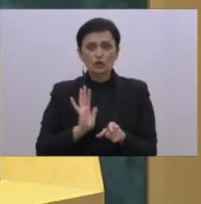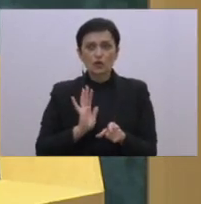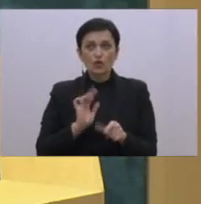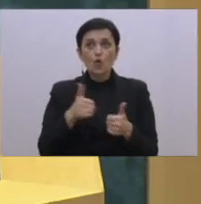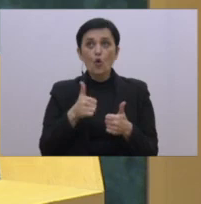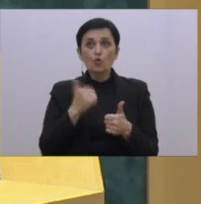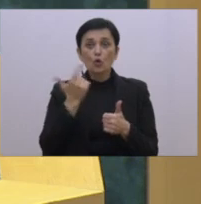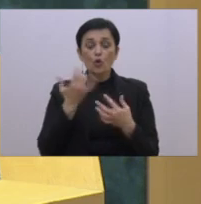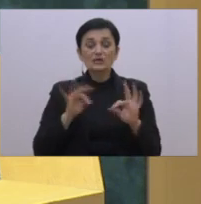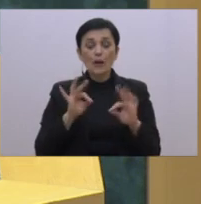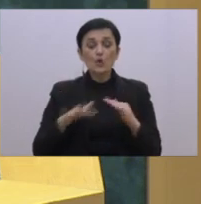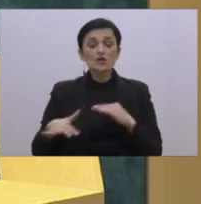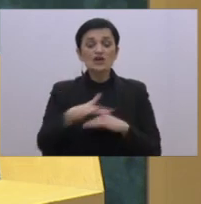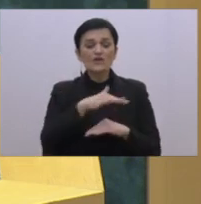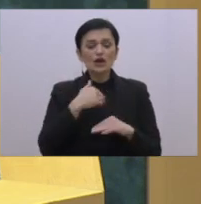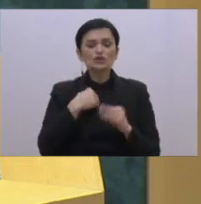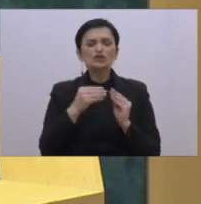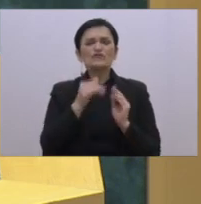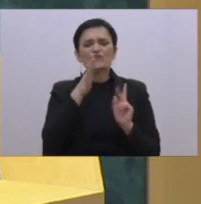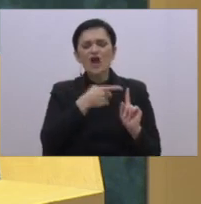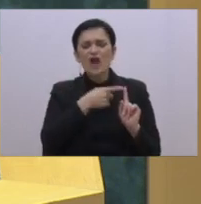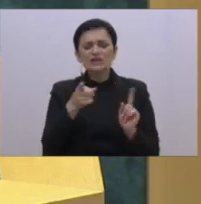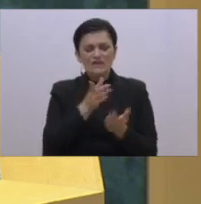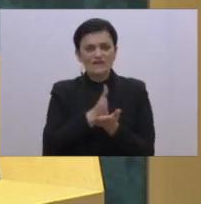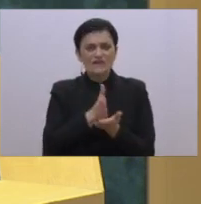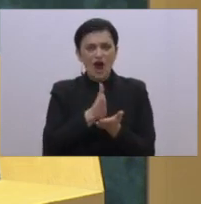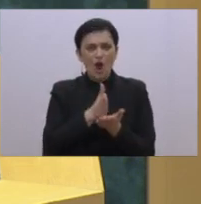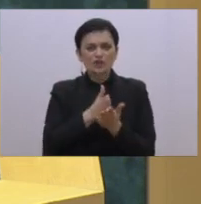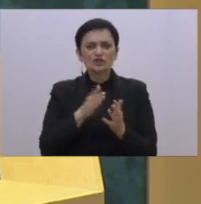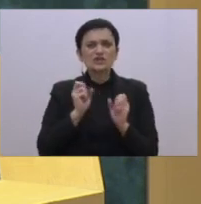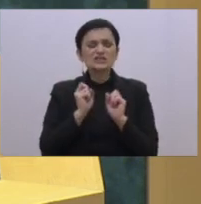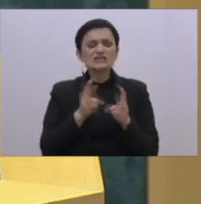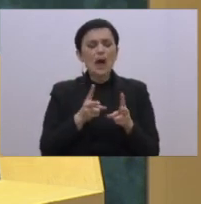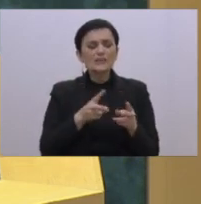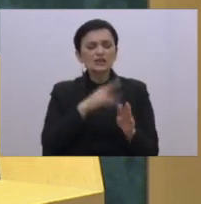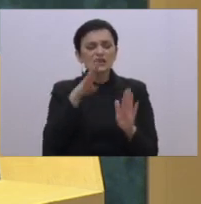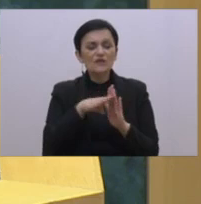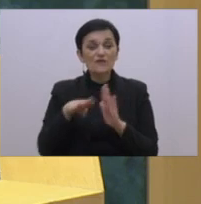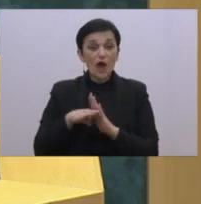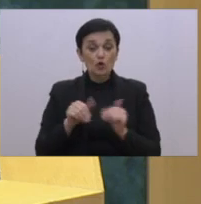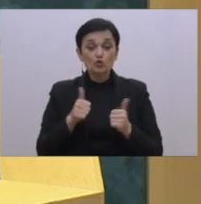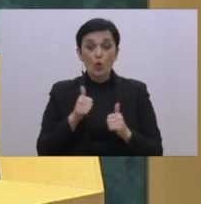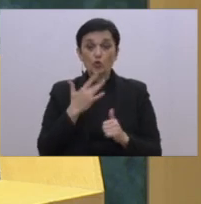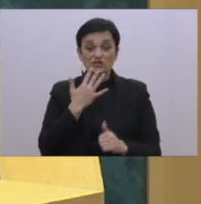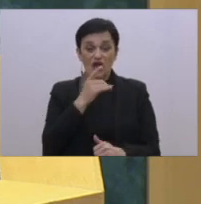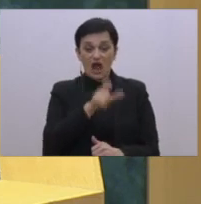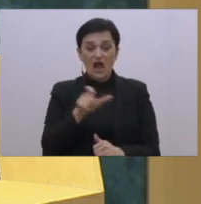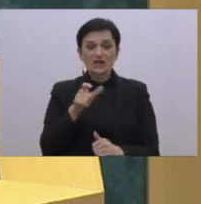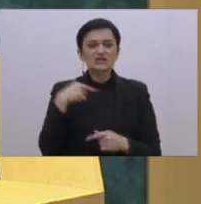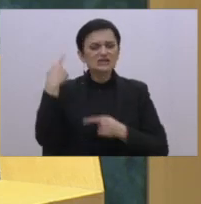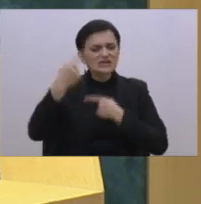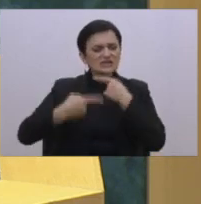როგორც დამოუკიდებელი ქვეყანა, ჩვენ 10 წლების განმავლობაში ვარსებობდით ეგზისტენციური საფრთხეების ქვეშ, ხოლო როგორც ერი